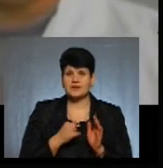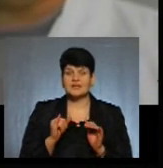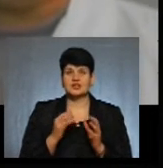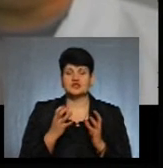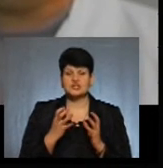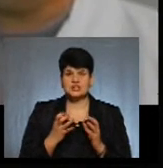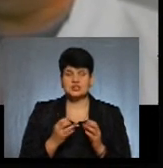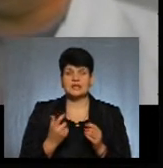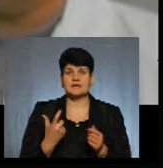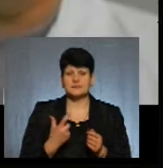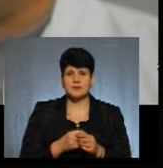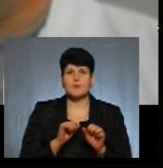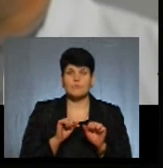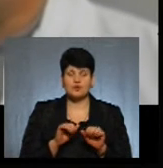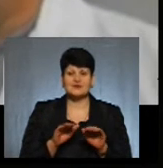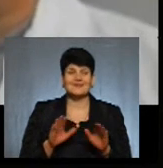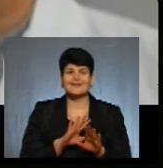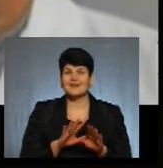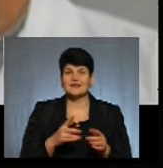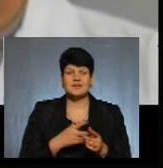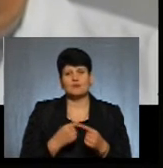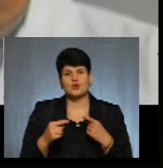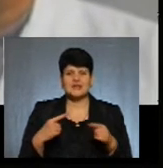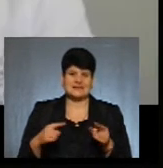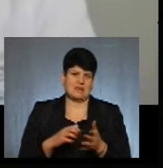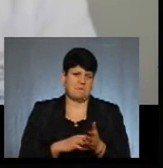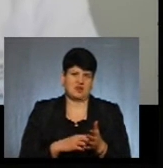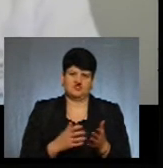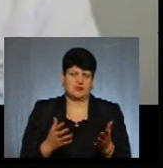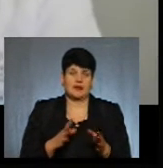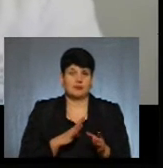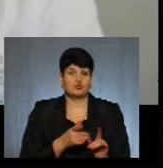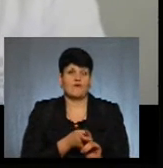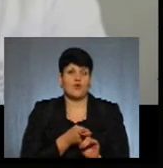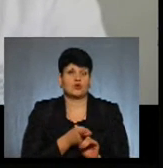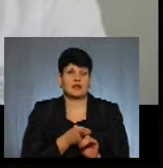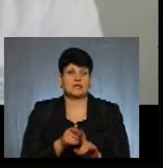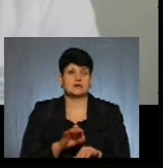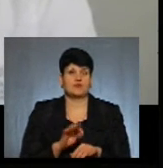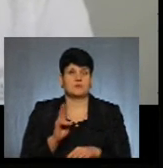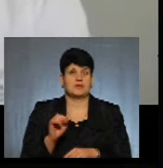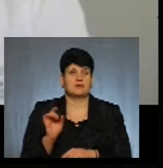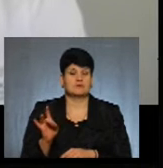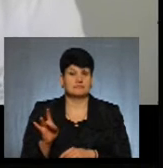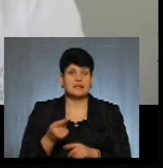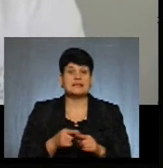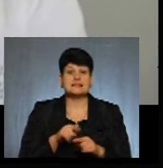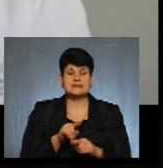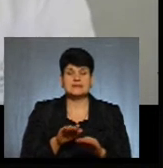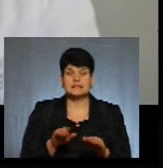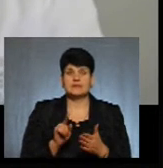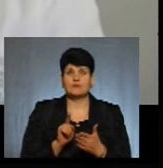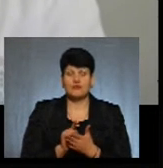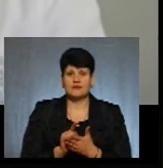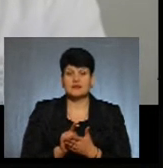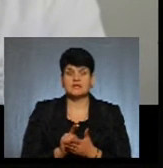також щеплення підлягають діти, які не щеплені по тих чи інших причинах і були в контакті з хворим на кір. Такі діти повинні